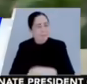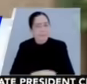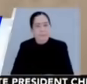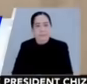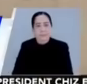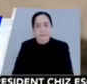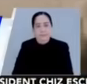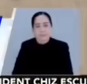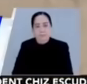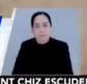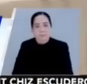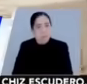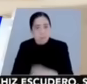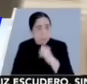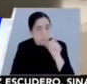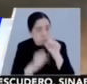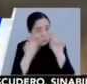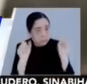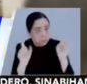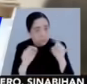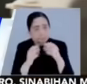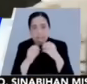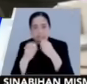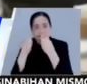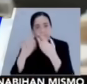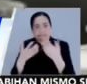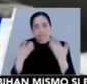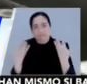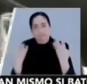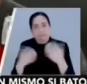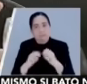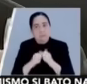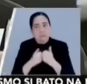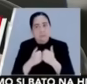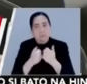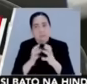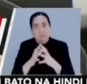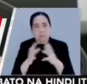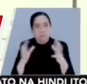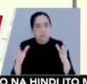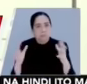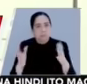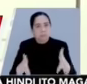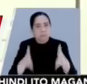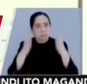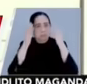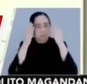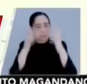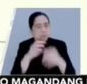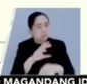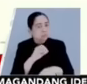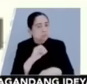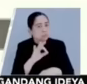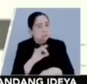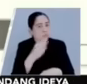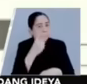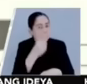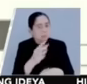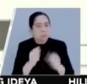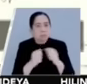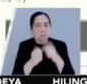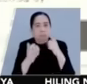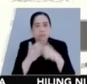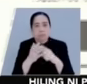Wala. Hindi po kayo nagtaka. Information kung gaano kalaki building po ba wala siya? Po kayong. Kung titingnan ang mga acknowledgement